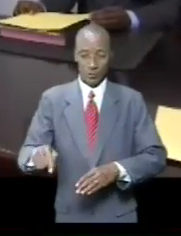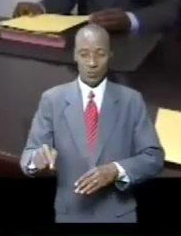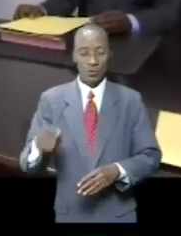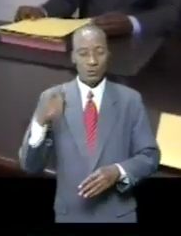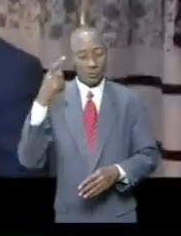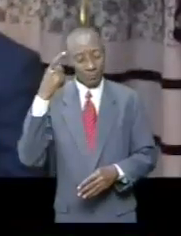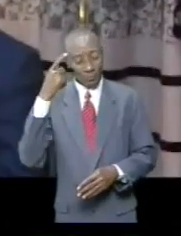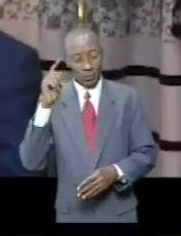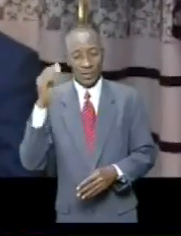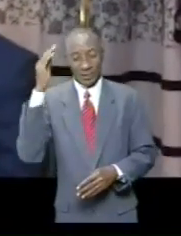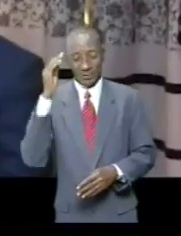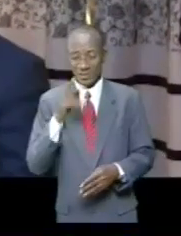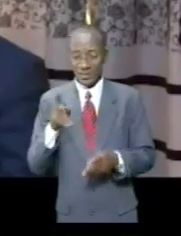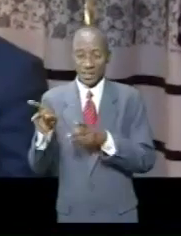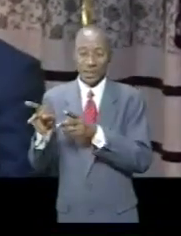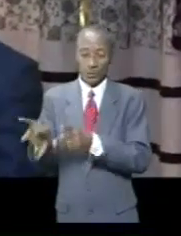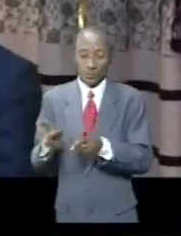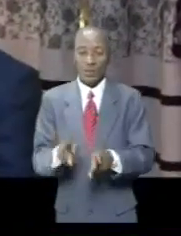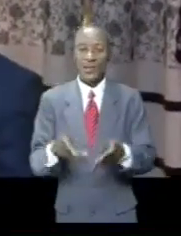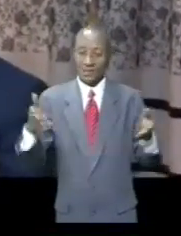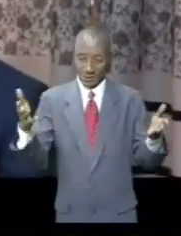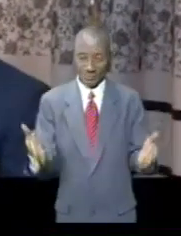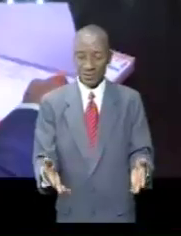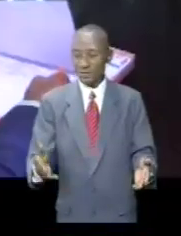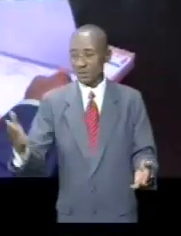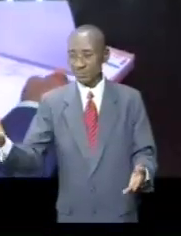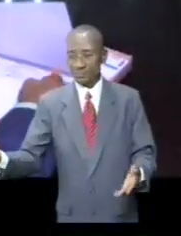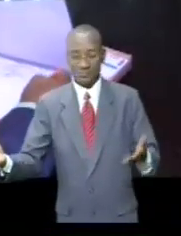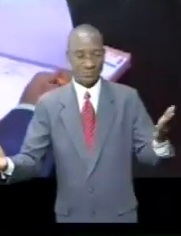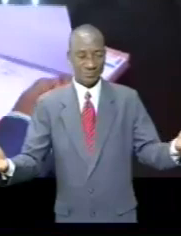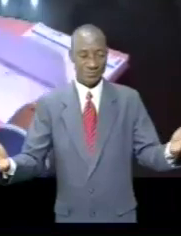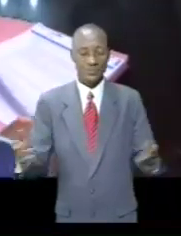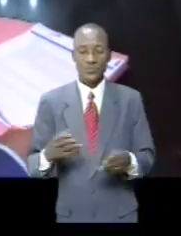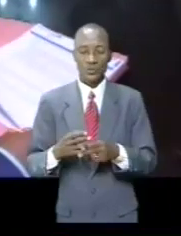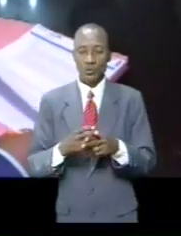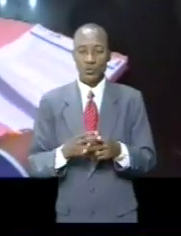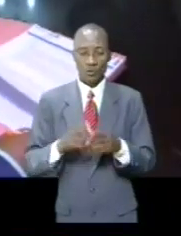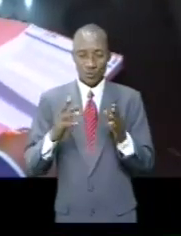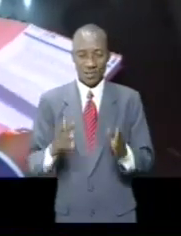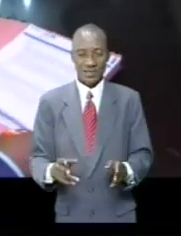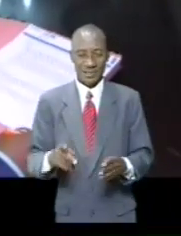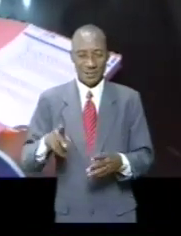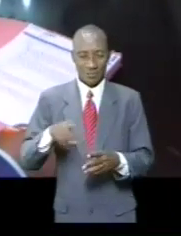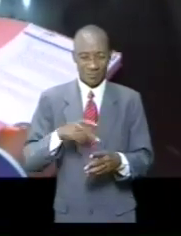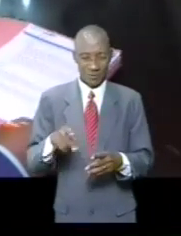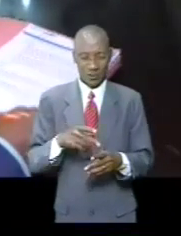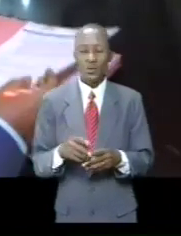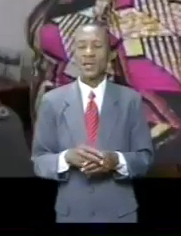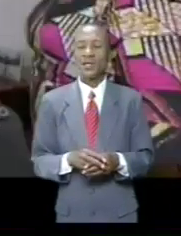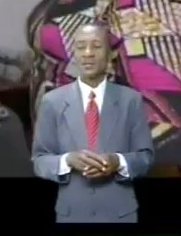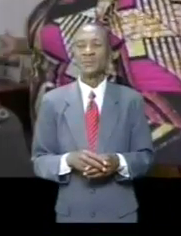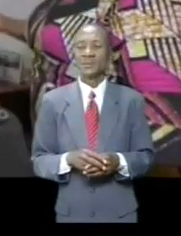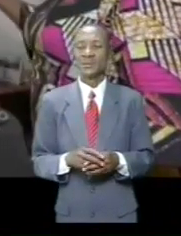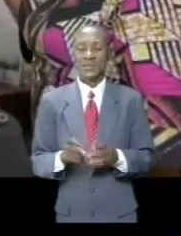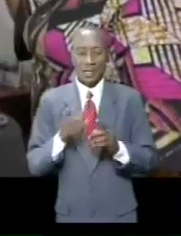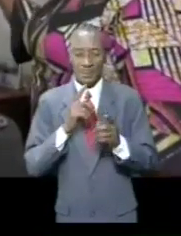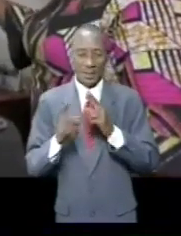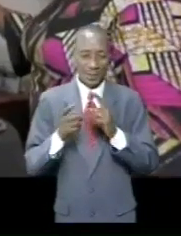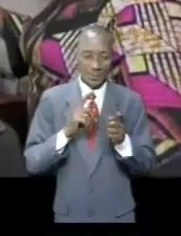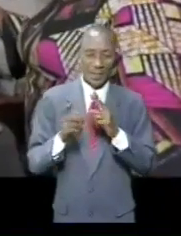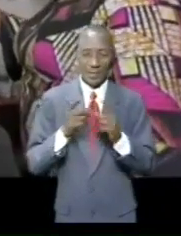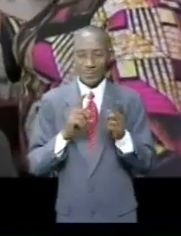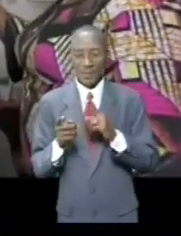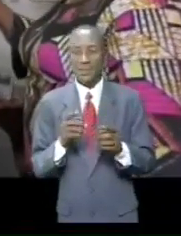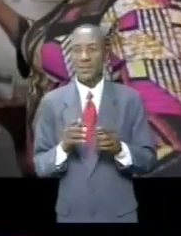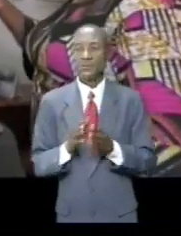ministre, ministre du Plan. Dans ce mode de circonstances, la coordonnatrice intérimaire sortante, Mme Marie-Thérèse Hollen, a souhaité